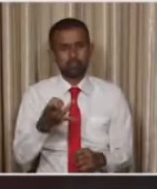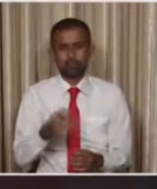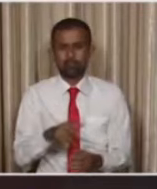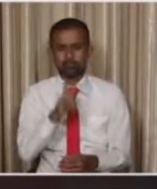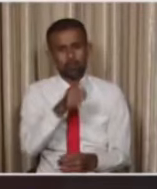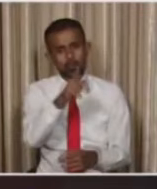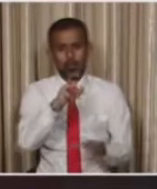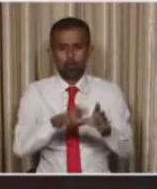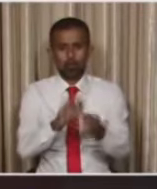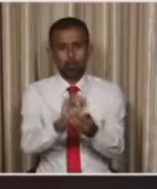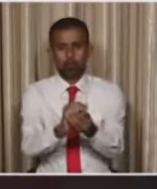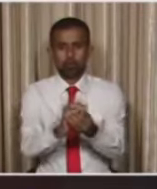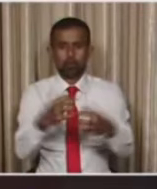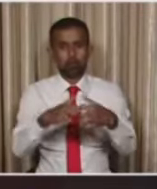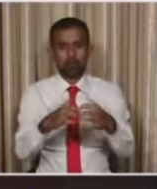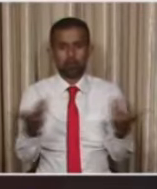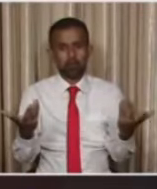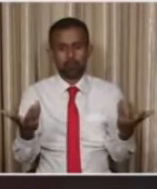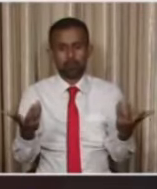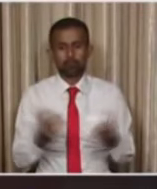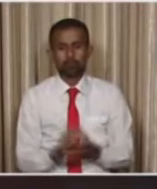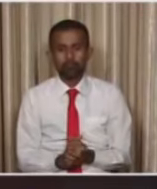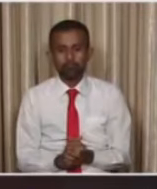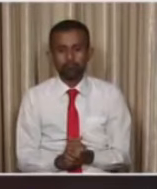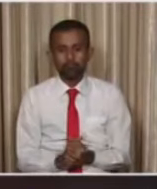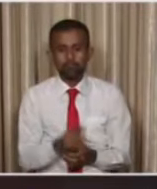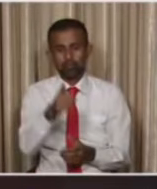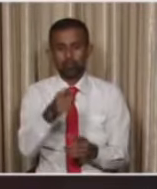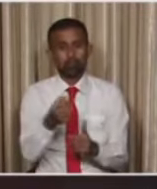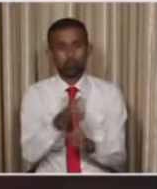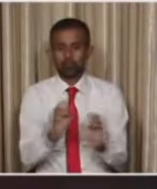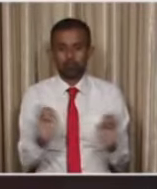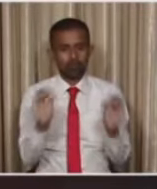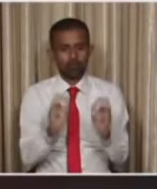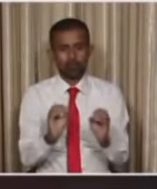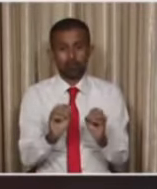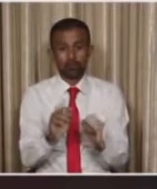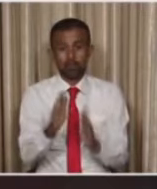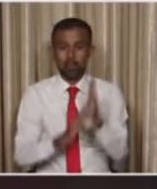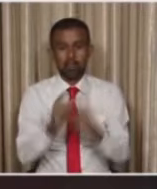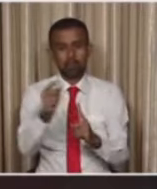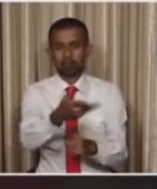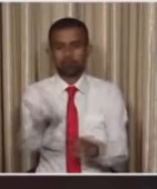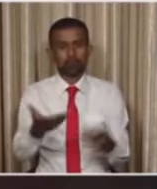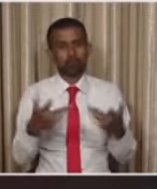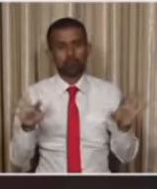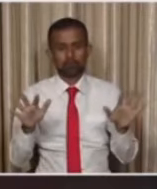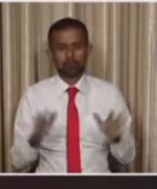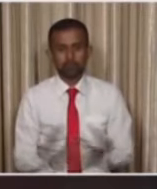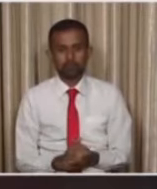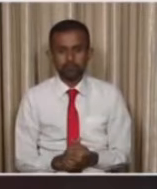ඔබතුමාගේ පුටුව තියෙනවා. ඒකට මුකුත් හානියක් වෙන්නේ නෑ. නියෝජ්‍ය කතා නැගතුනේ. අපි ඕකට මුකුත් කරන්න යන්නේ නෑ. හැබැයි මේ පැත්තේ ඇමතිකම් ටික නෑ ඉවර වෙලා තියෙනවා. ඉතින් ඒ